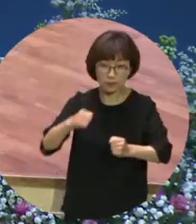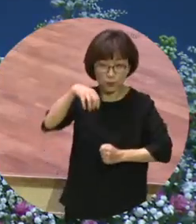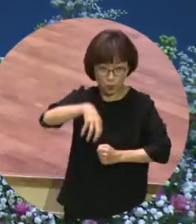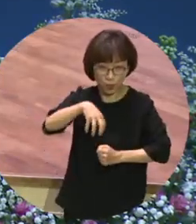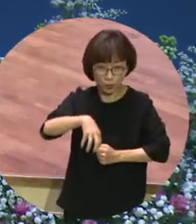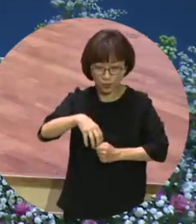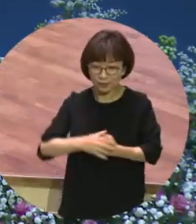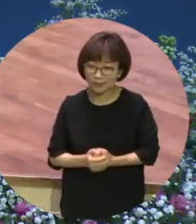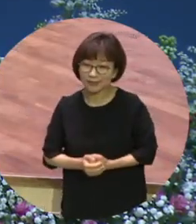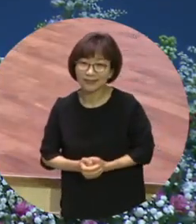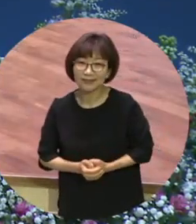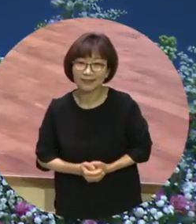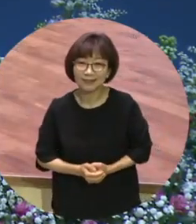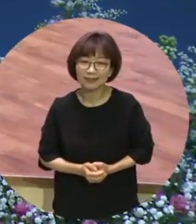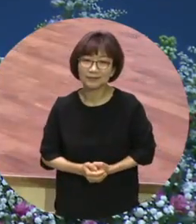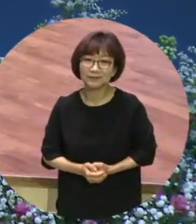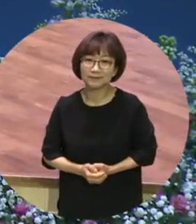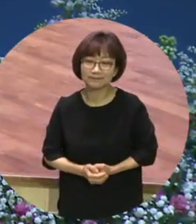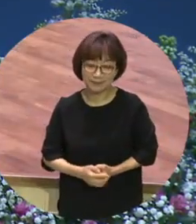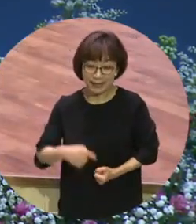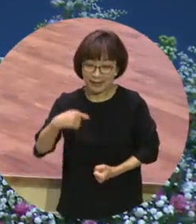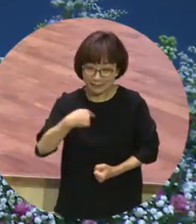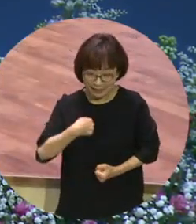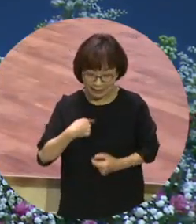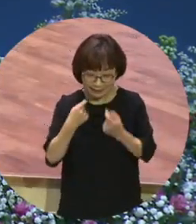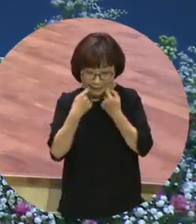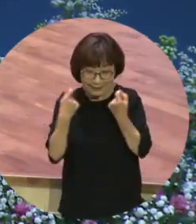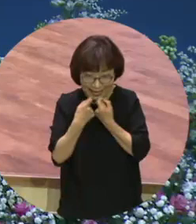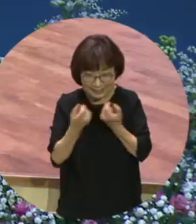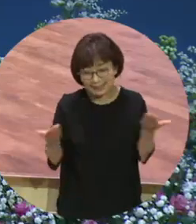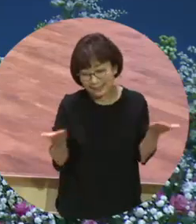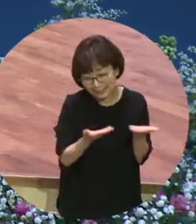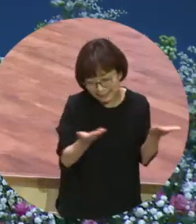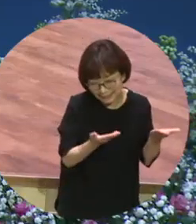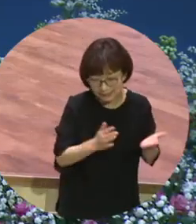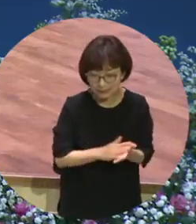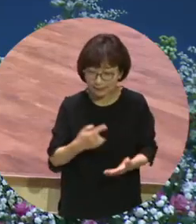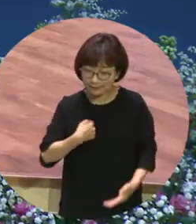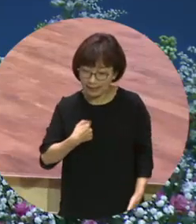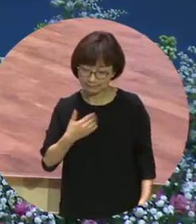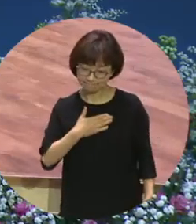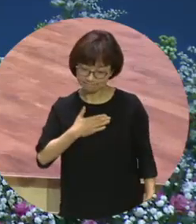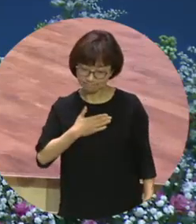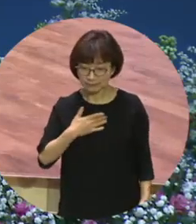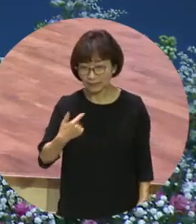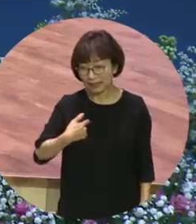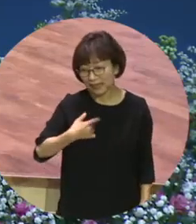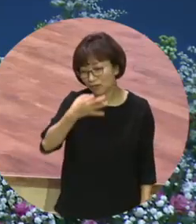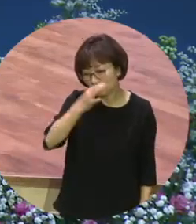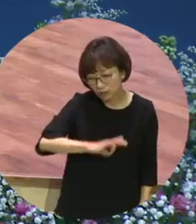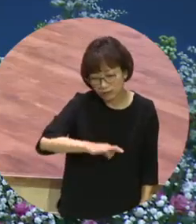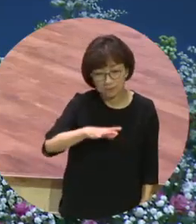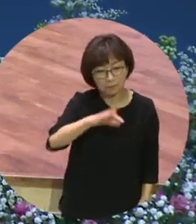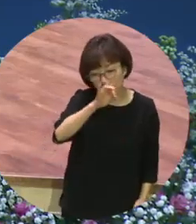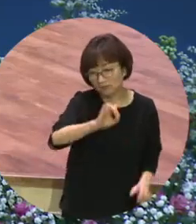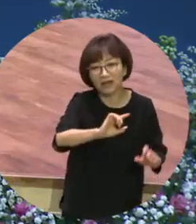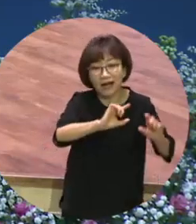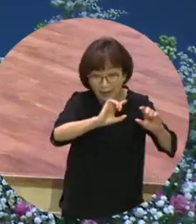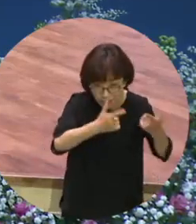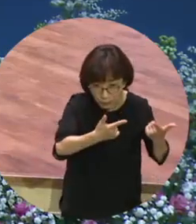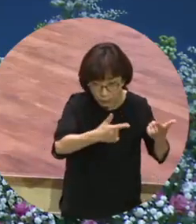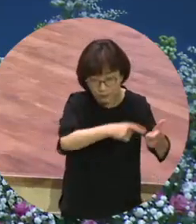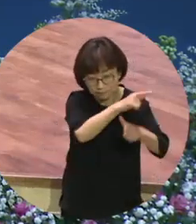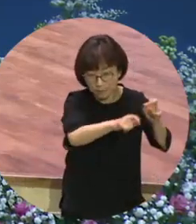내 일, 내 기분, 내 유익이 먼저가 아니라